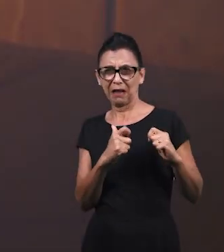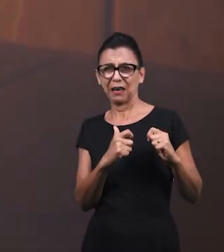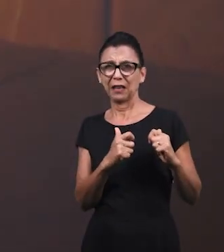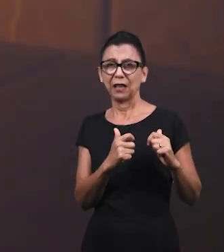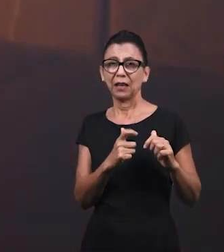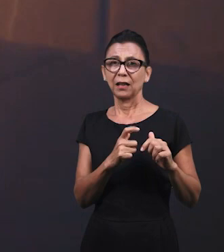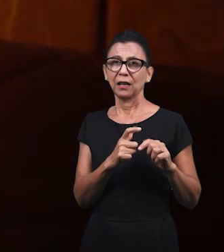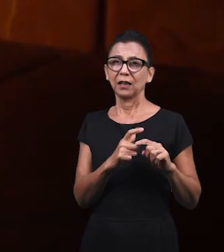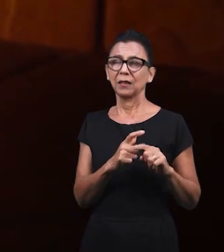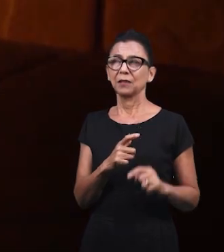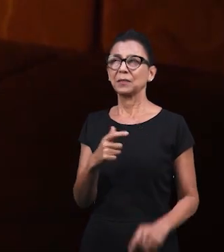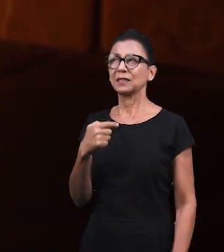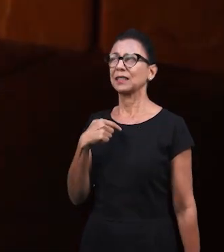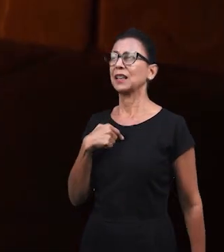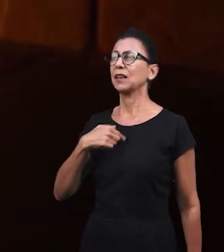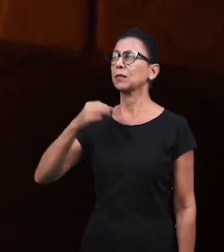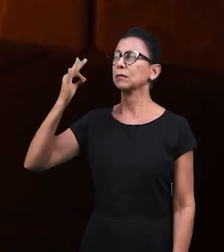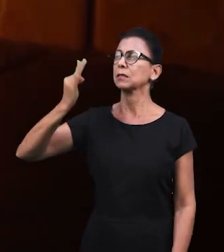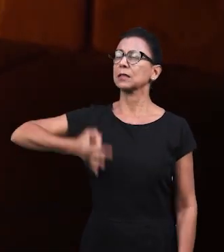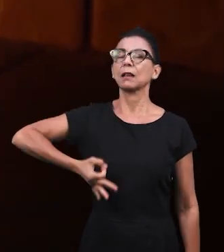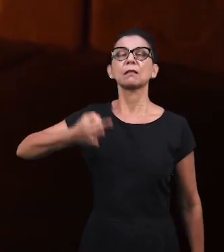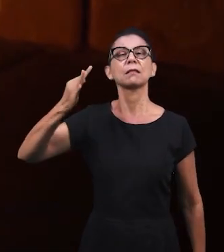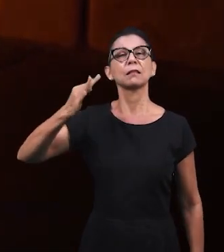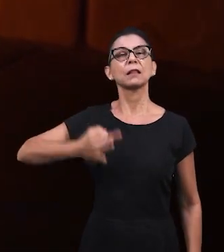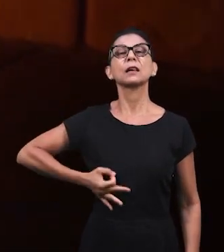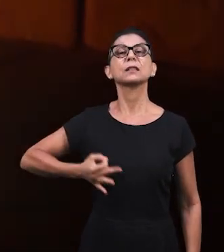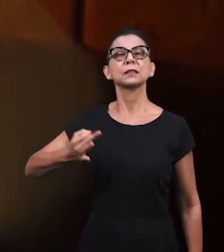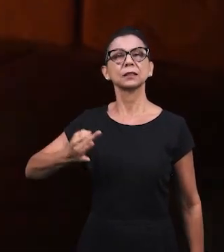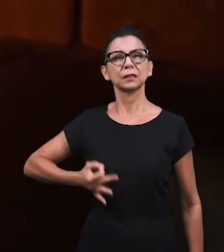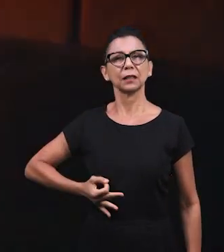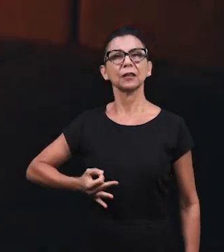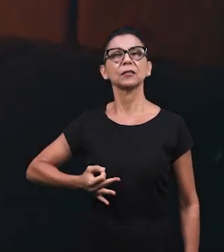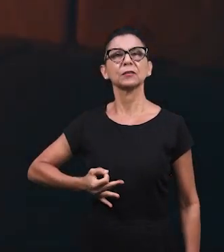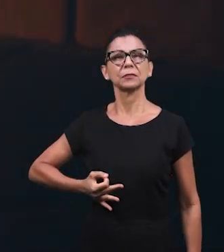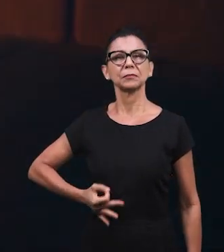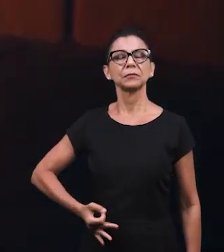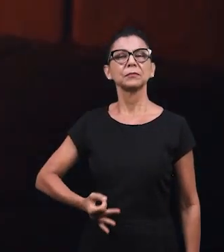о, я уверен, что несмотря на боль, скорби,